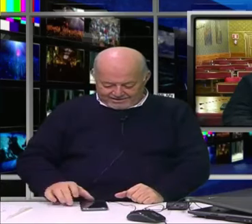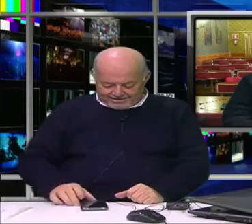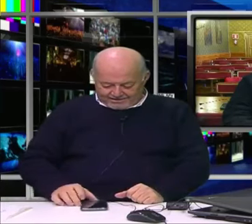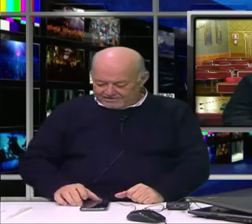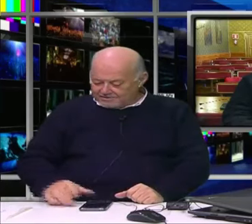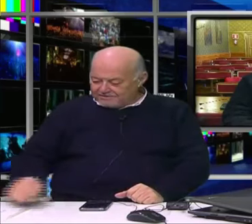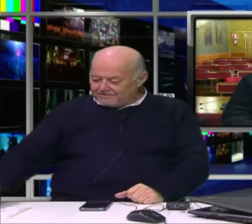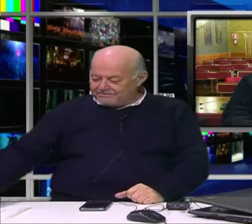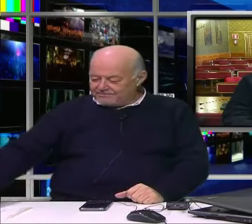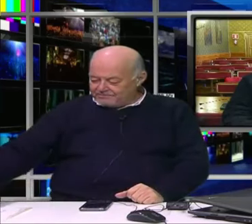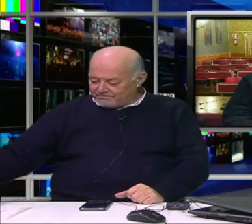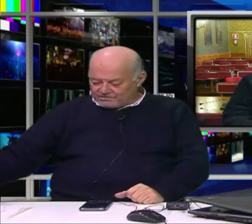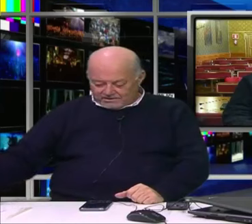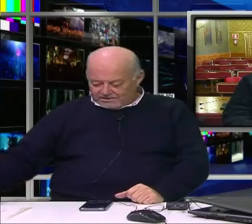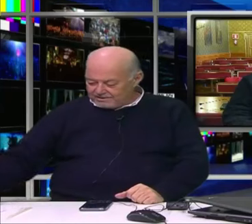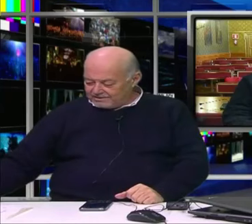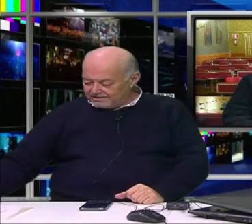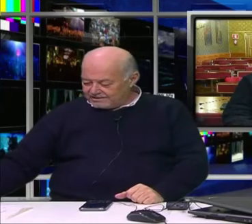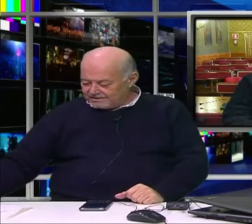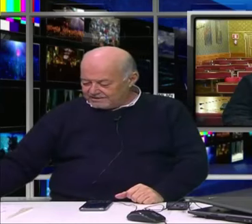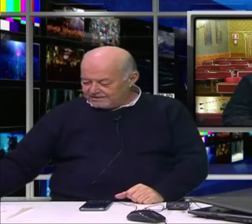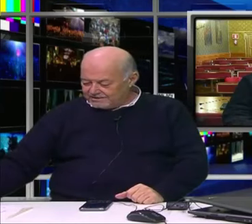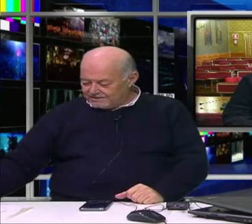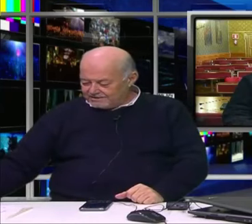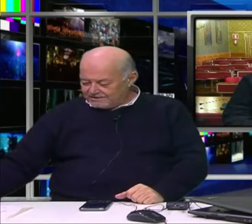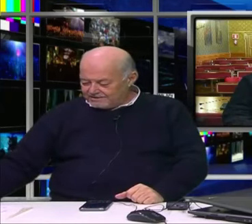Purtroppo questa è una